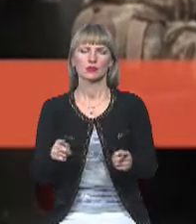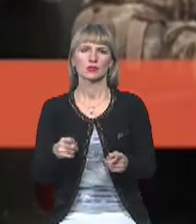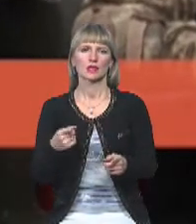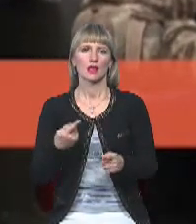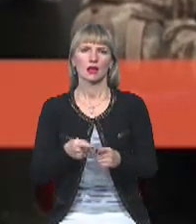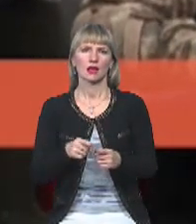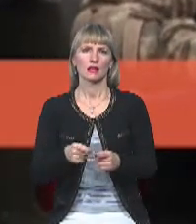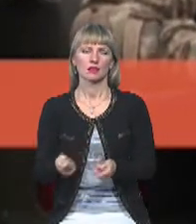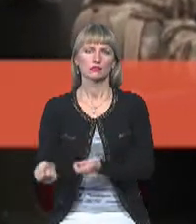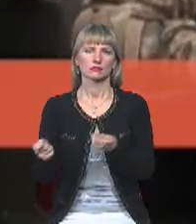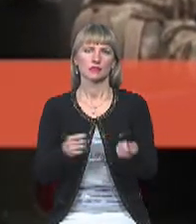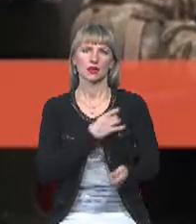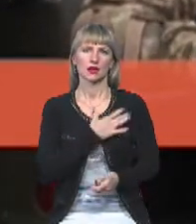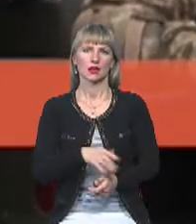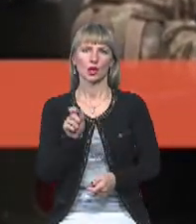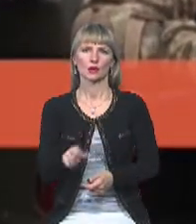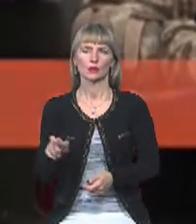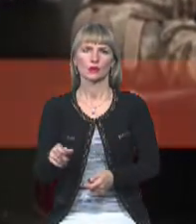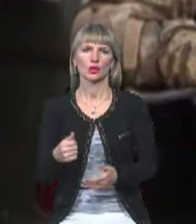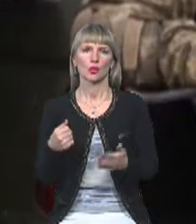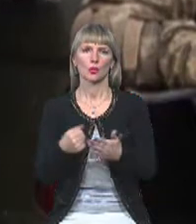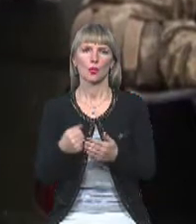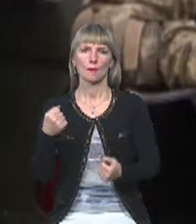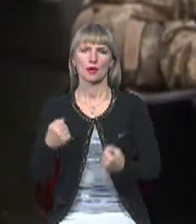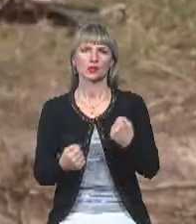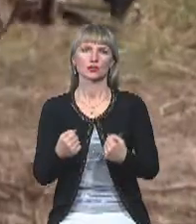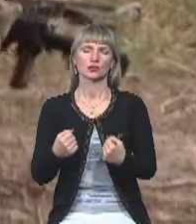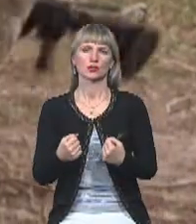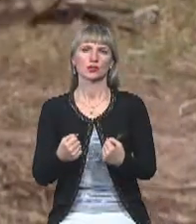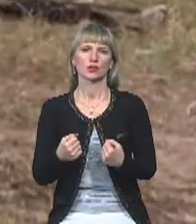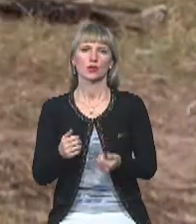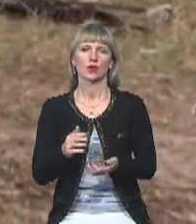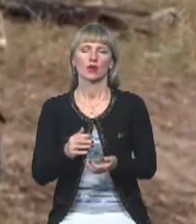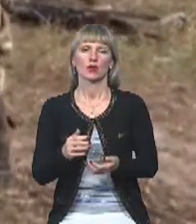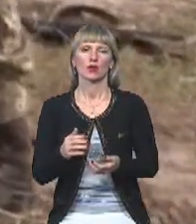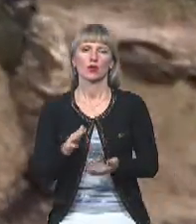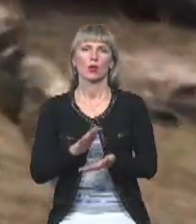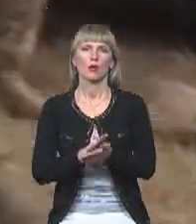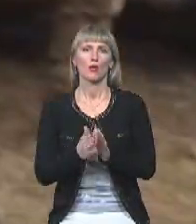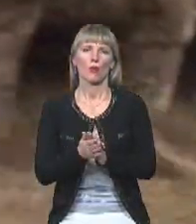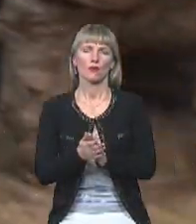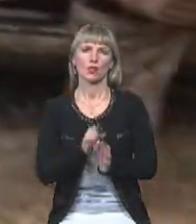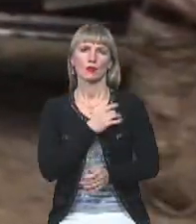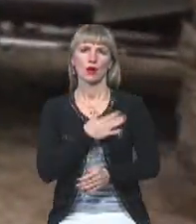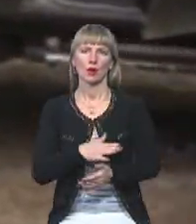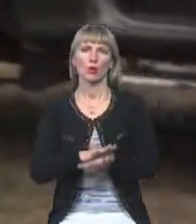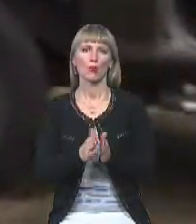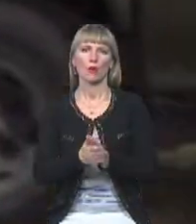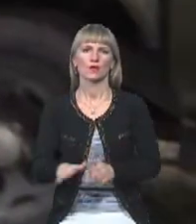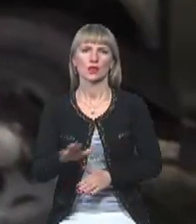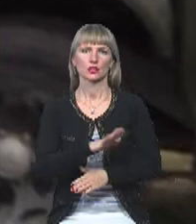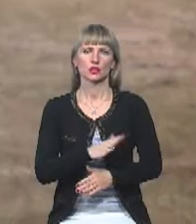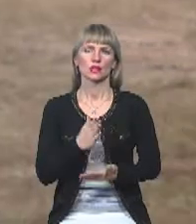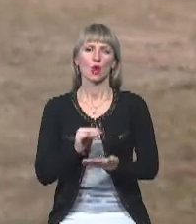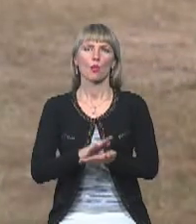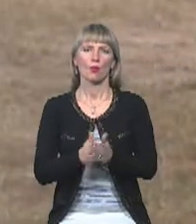евакуації пораненого за допомогою автомобіля, побратимів. Умовний поранений, умовна зона, є